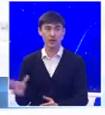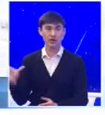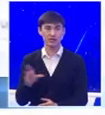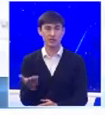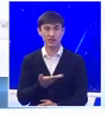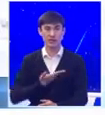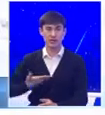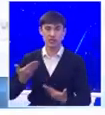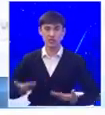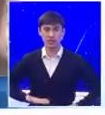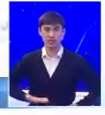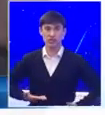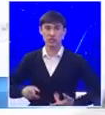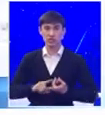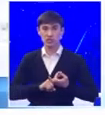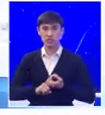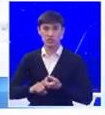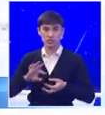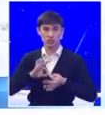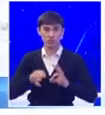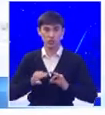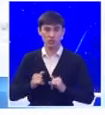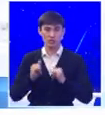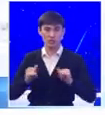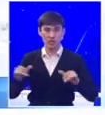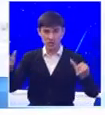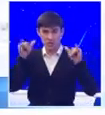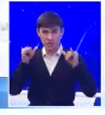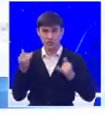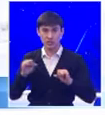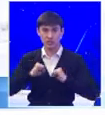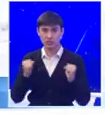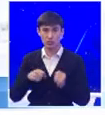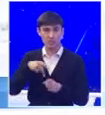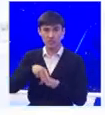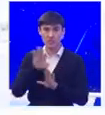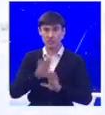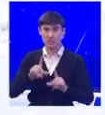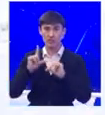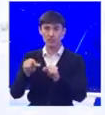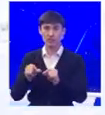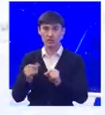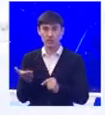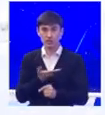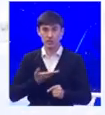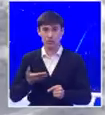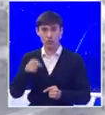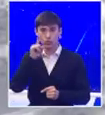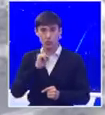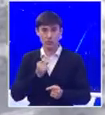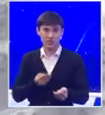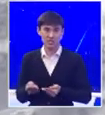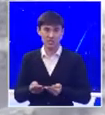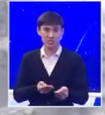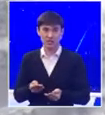жизнь связана с трудоемким процессом разведения скота зимой мы даже не садимся на коней чтобы выезжать на пастбище нам удобнее надеть лыжи